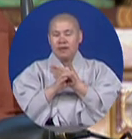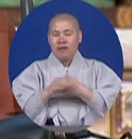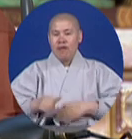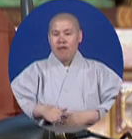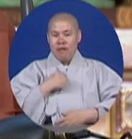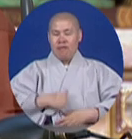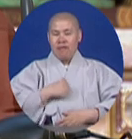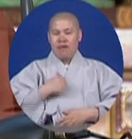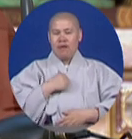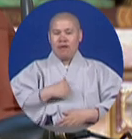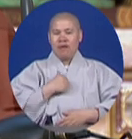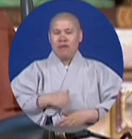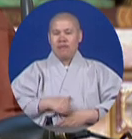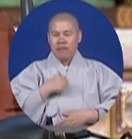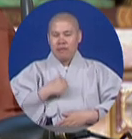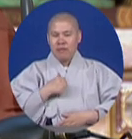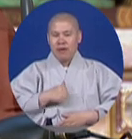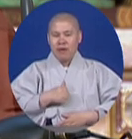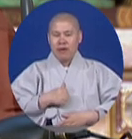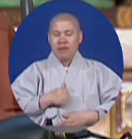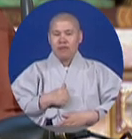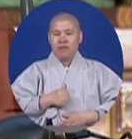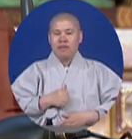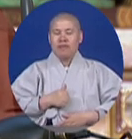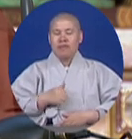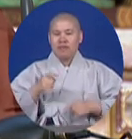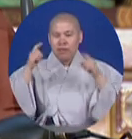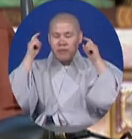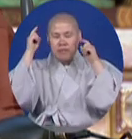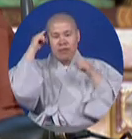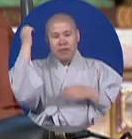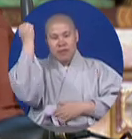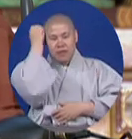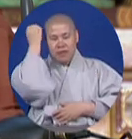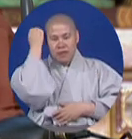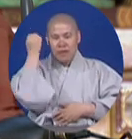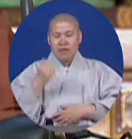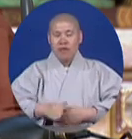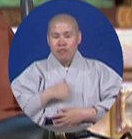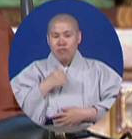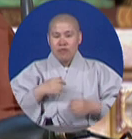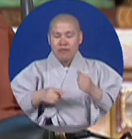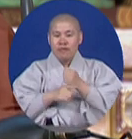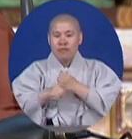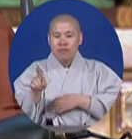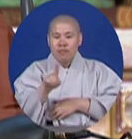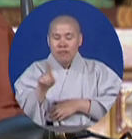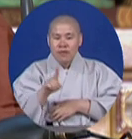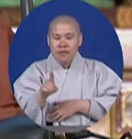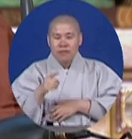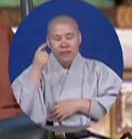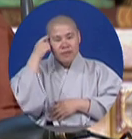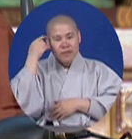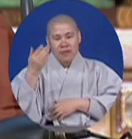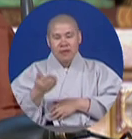화내는 거 분노 이게 바로 번뇌인데 이 분노가 이게 뭐냐?